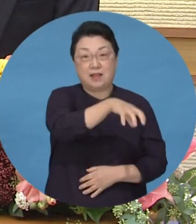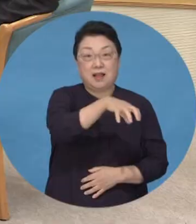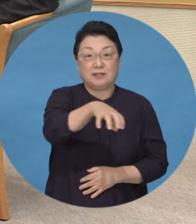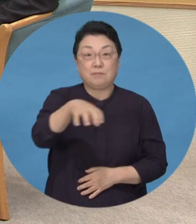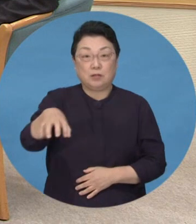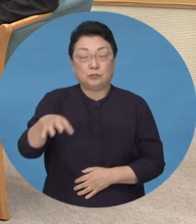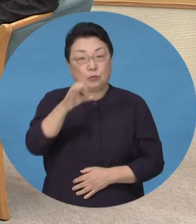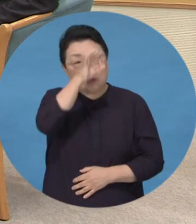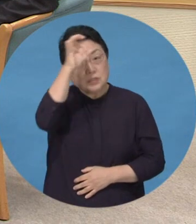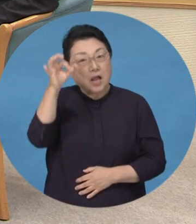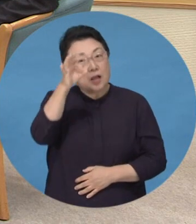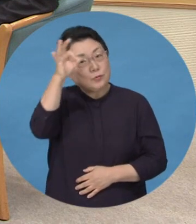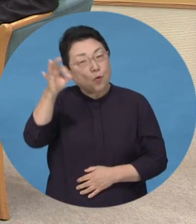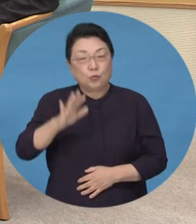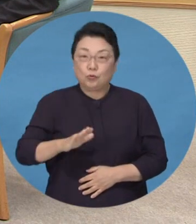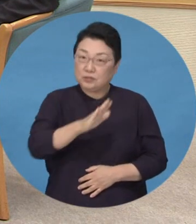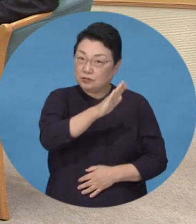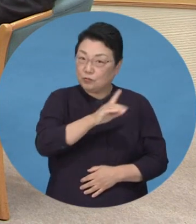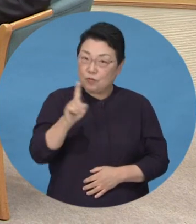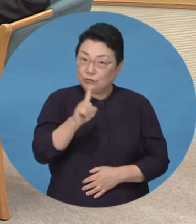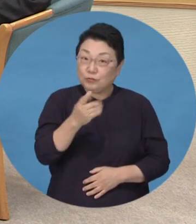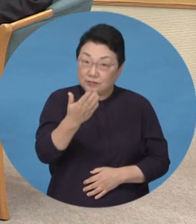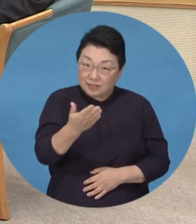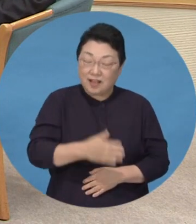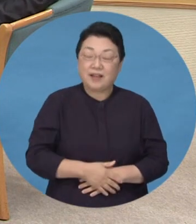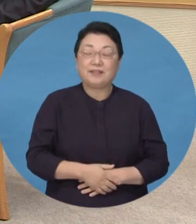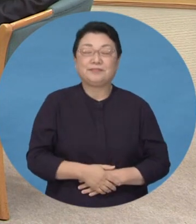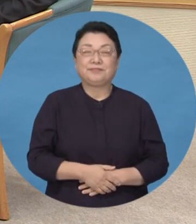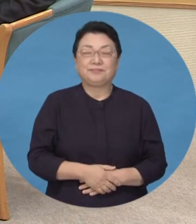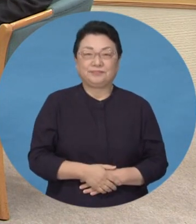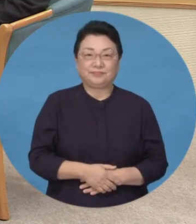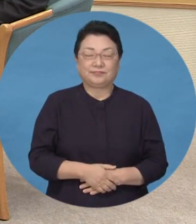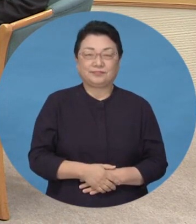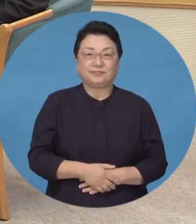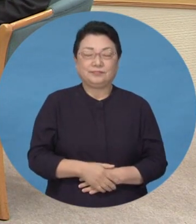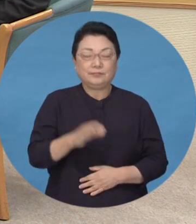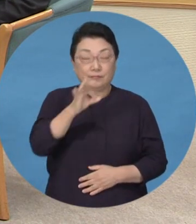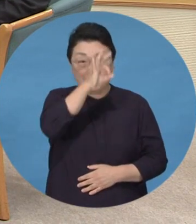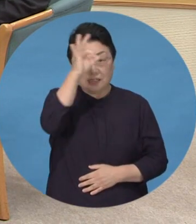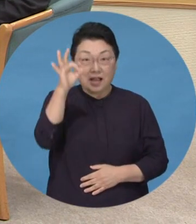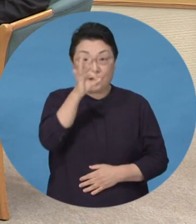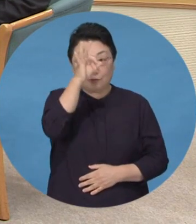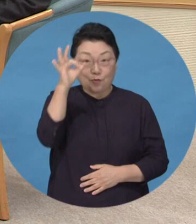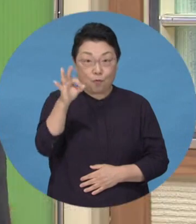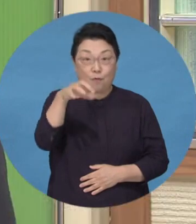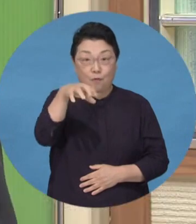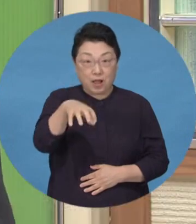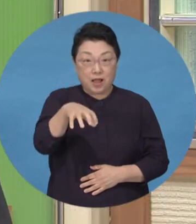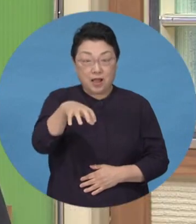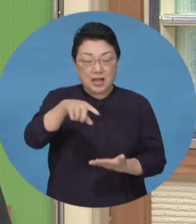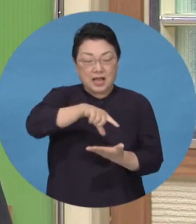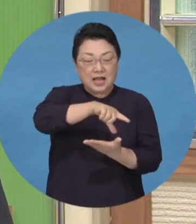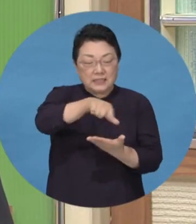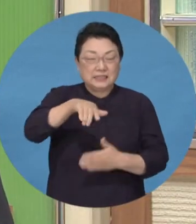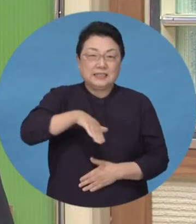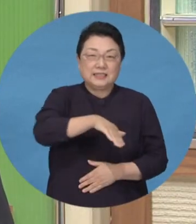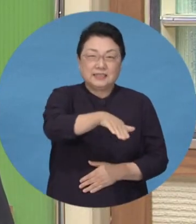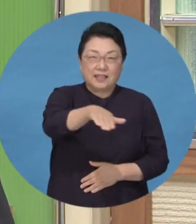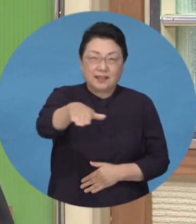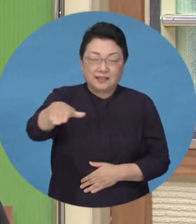も観光振興についてはどのようにお考えですかはいも観光は地域全体を